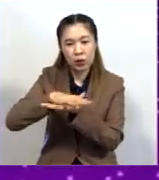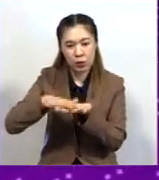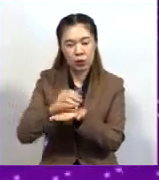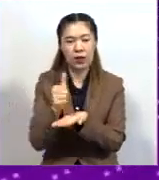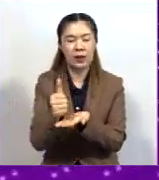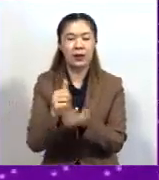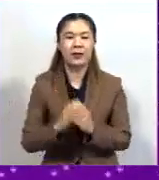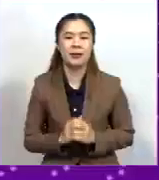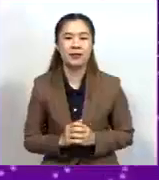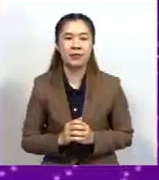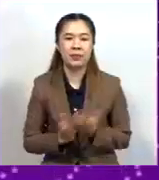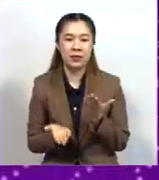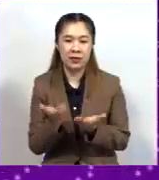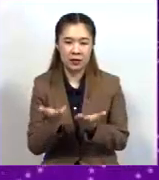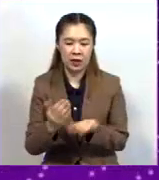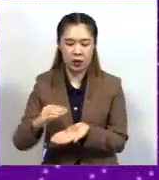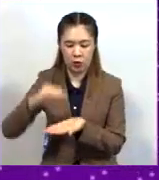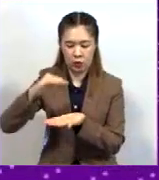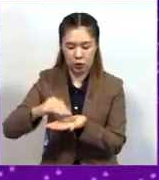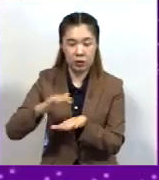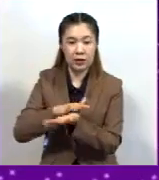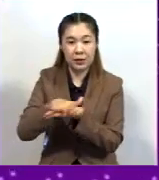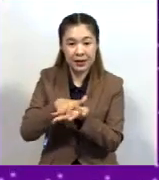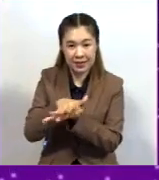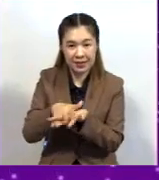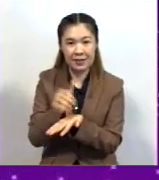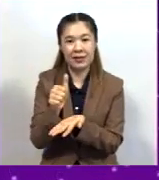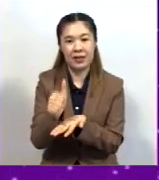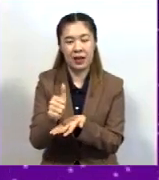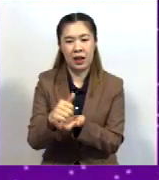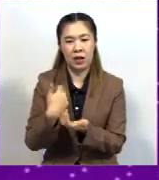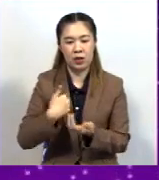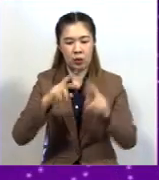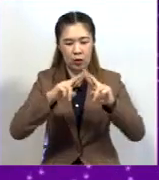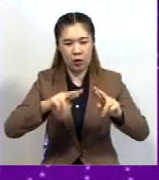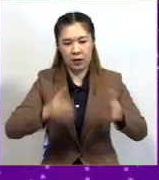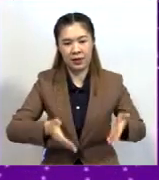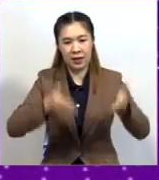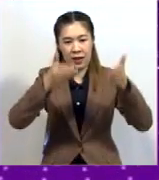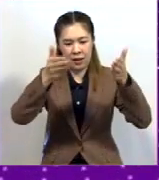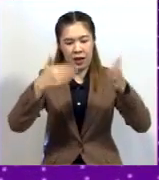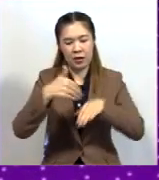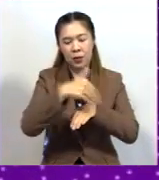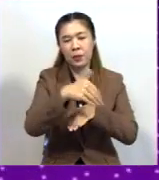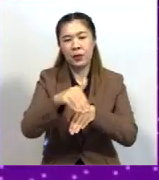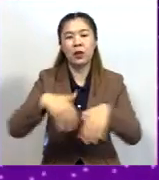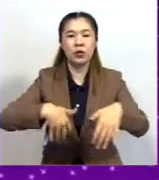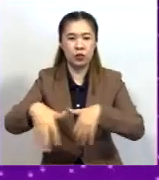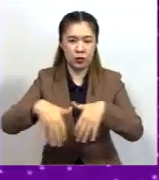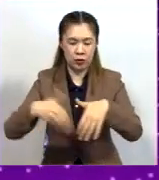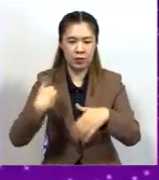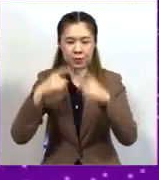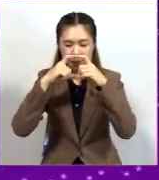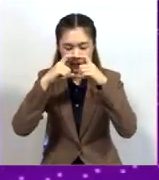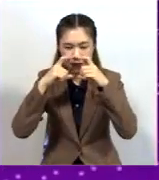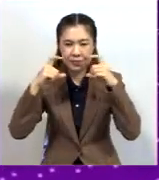นะคะรวมถึงใช้เจลแอลกอฮอล์ล้างมือกรณีถ้าเราไปตามห้างสรรพสินค้าไปตามสถานที่สาธารณะปิดปากปิด